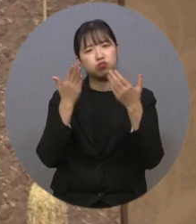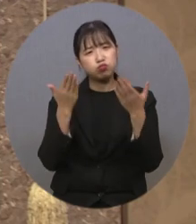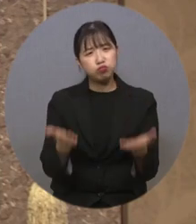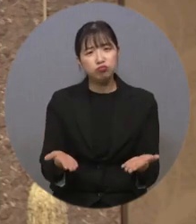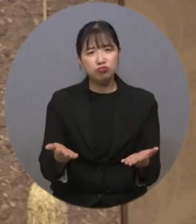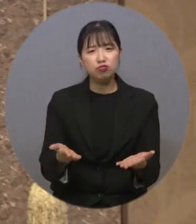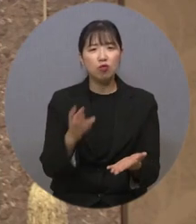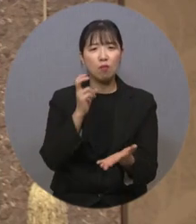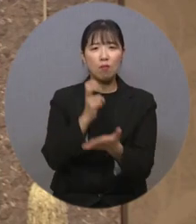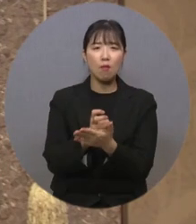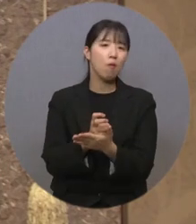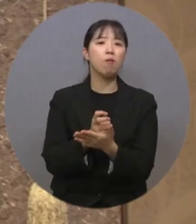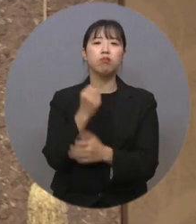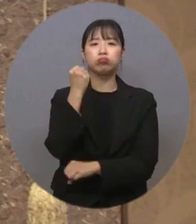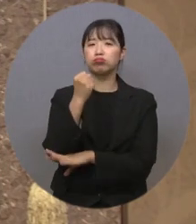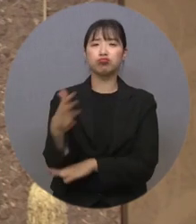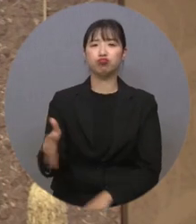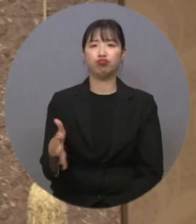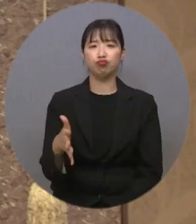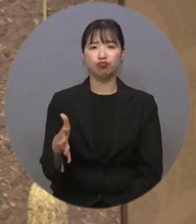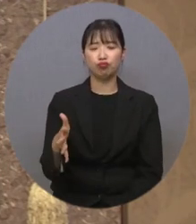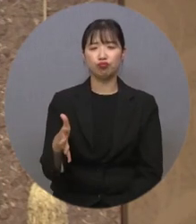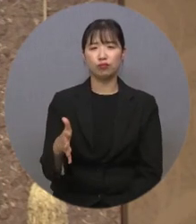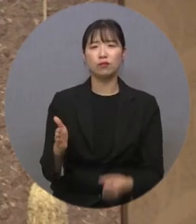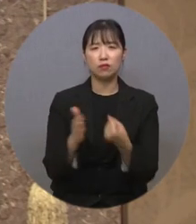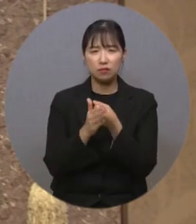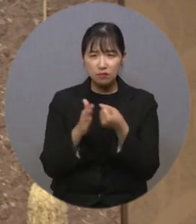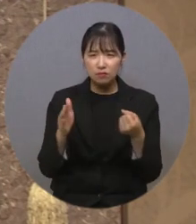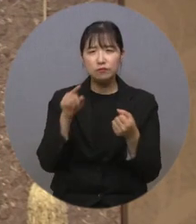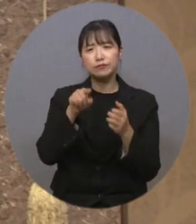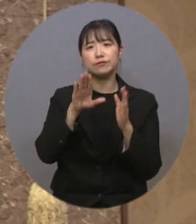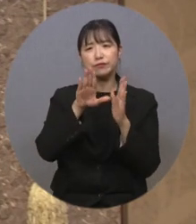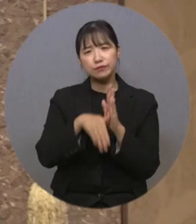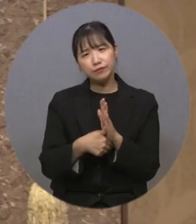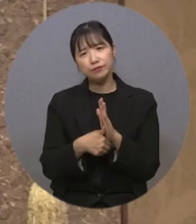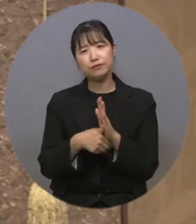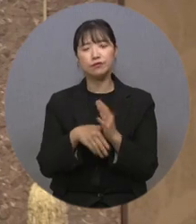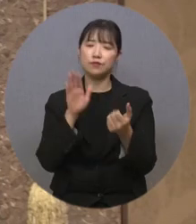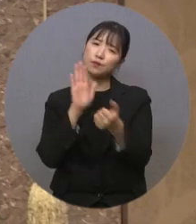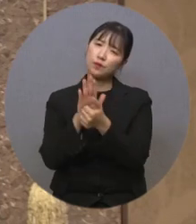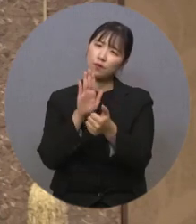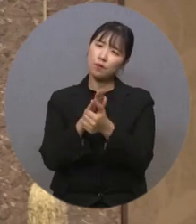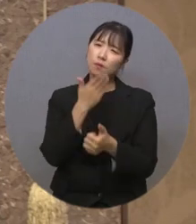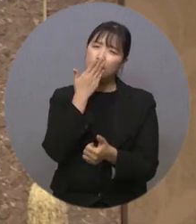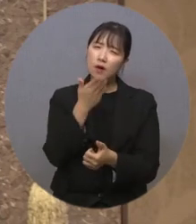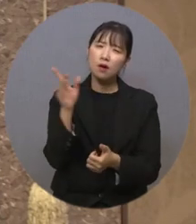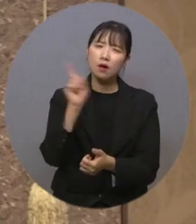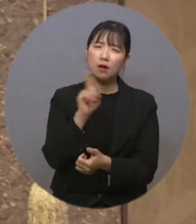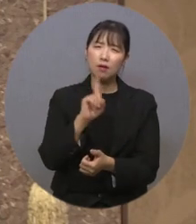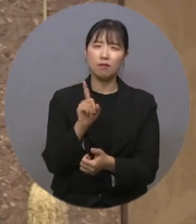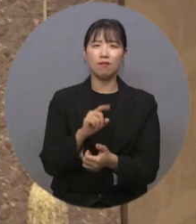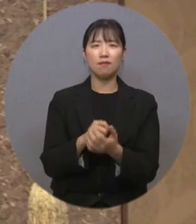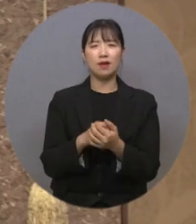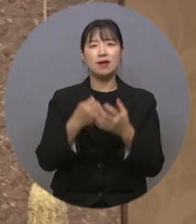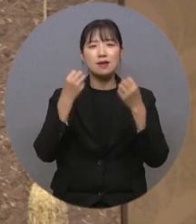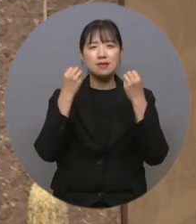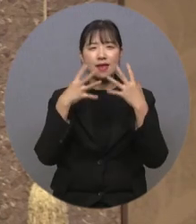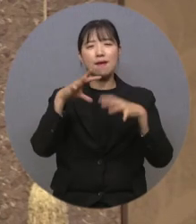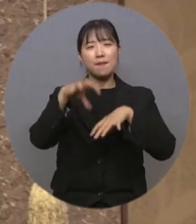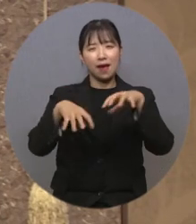있는 법적인 근거가 없었어요. 예. 그래서 그 당시에 이제 도와줄 수 있다면은 뭐